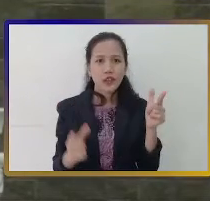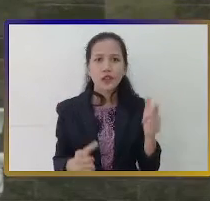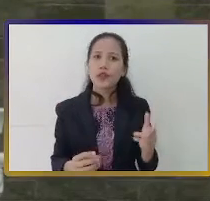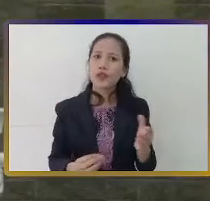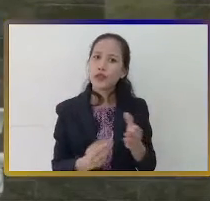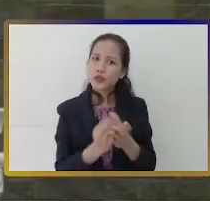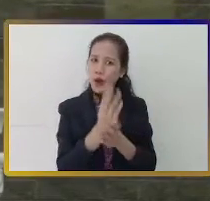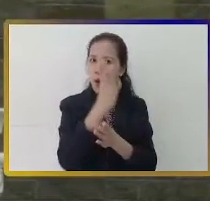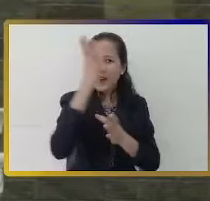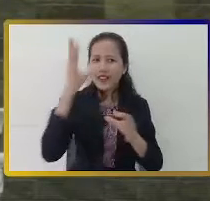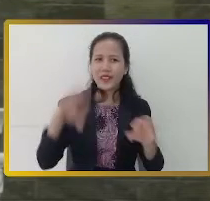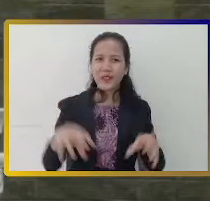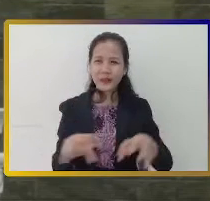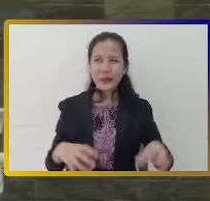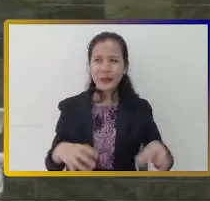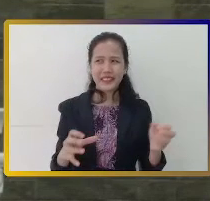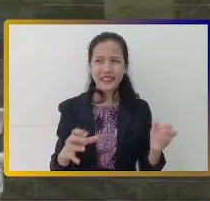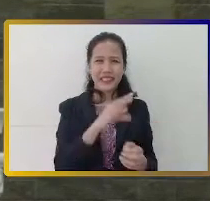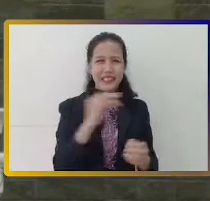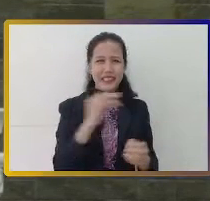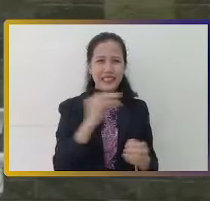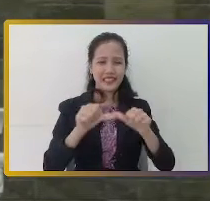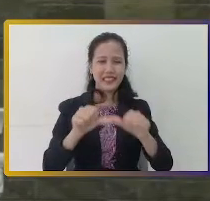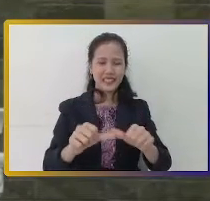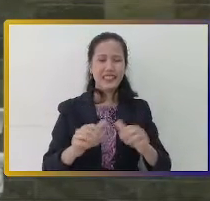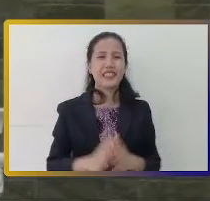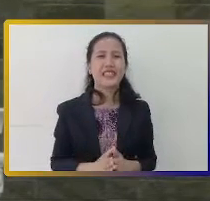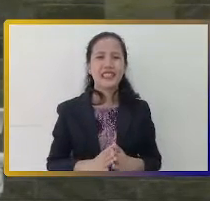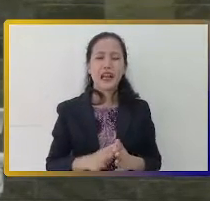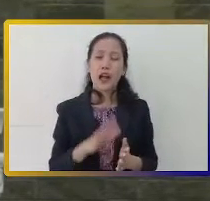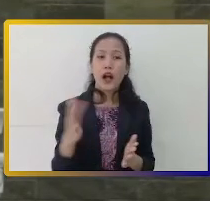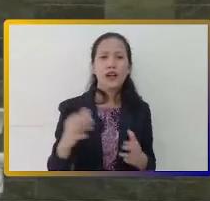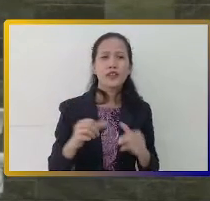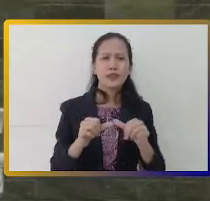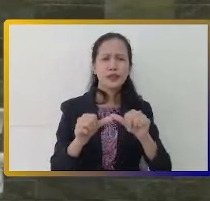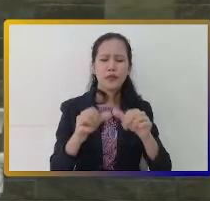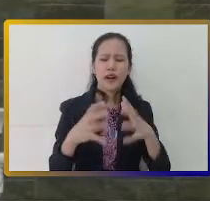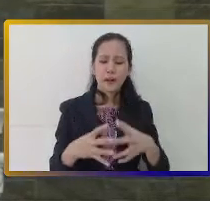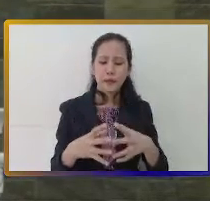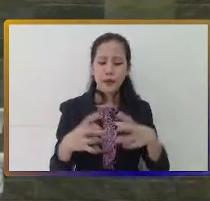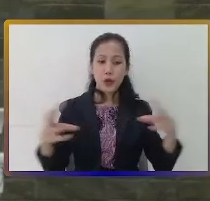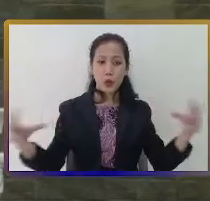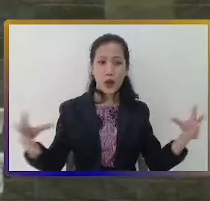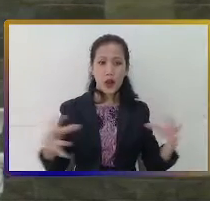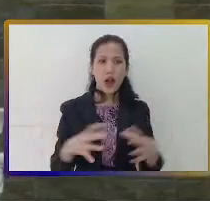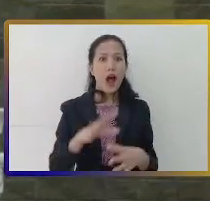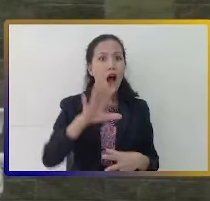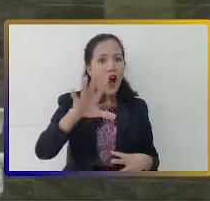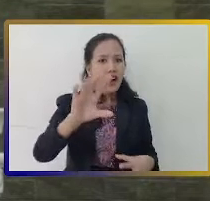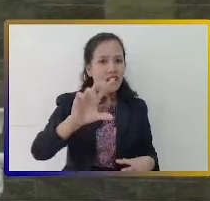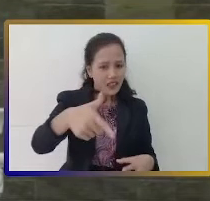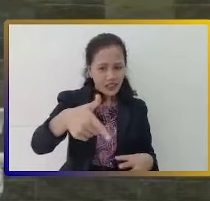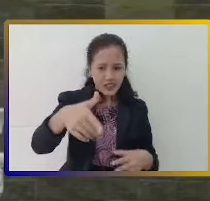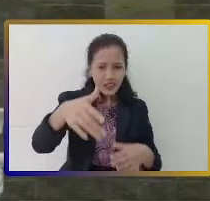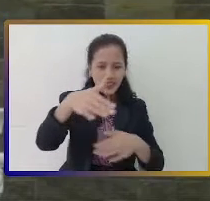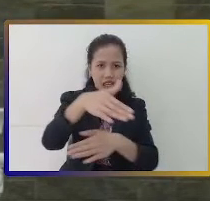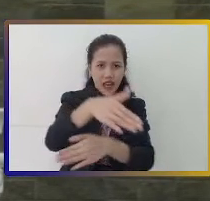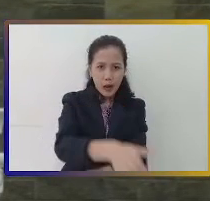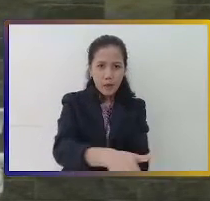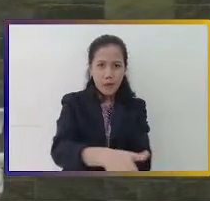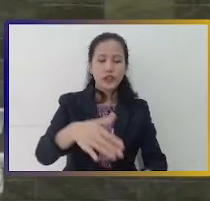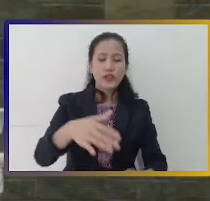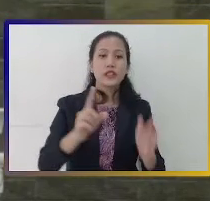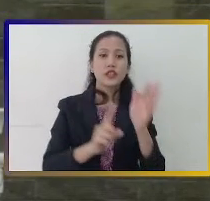no? At patuloy niyo po, tuloy-tuloy po ang kanilang expansion. Mamayang hapon, don't miss, at ipapakita po namin